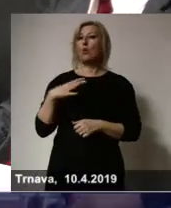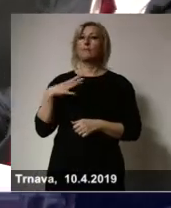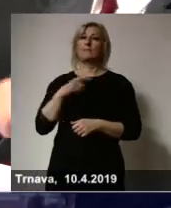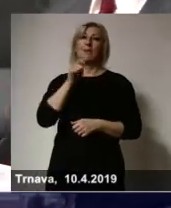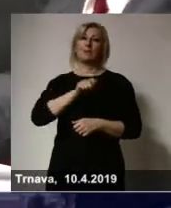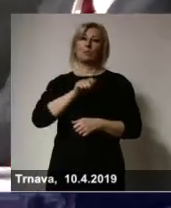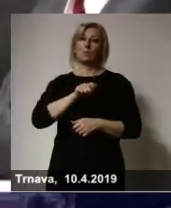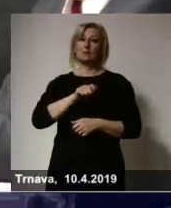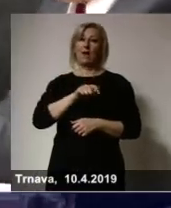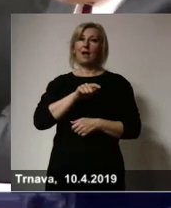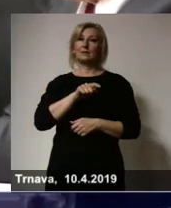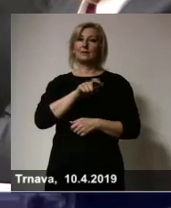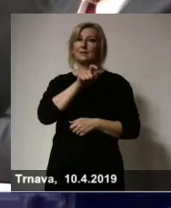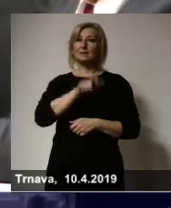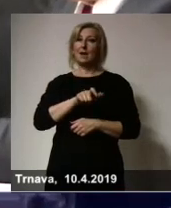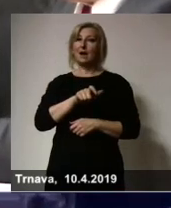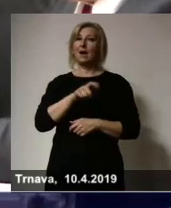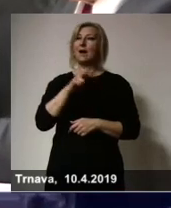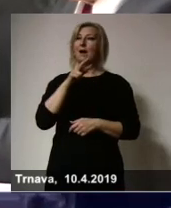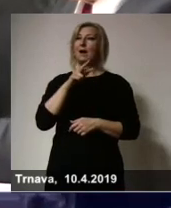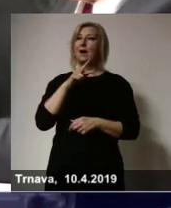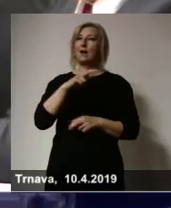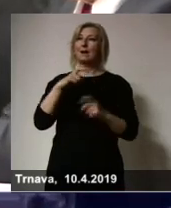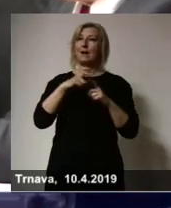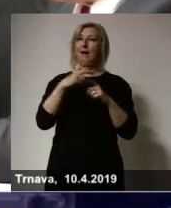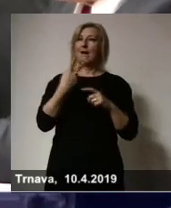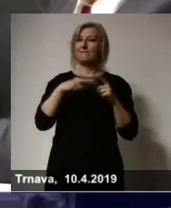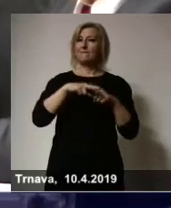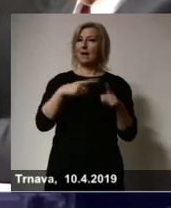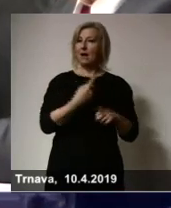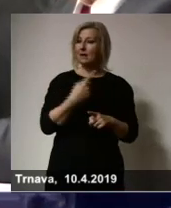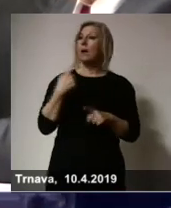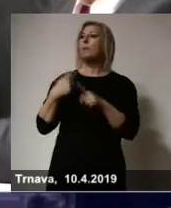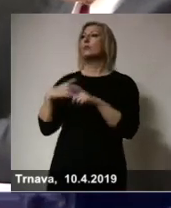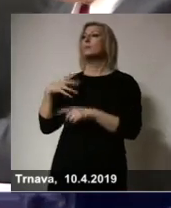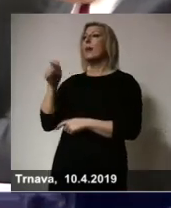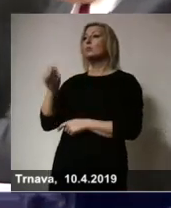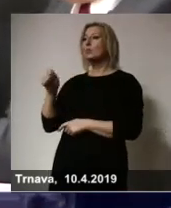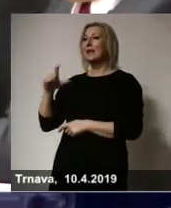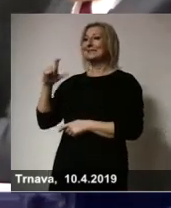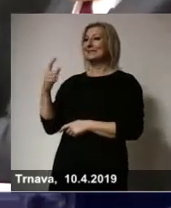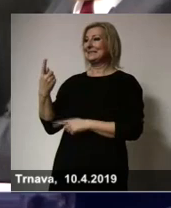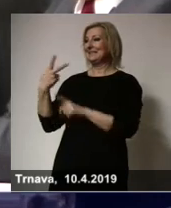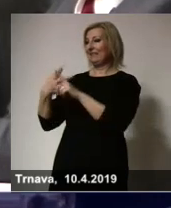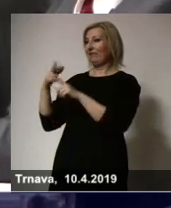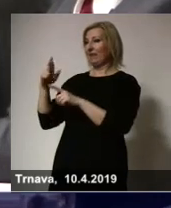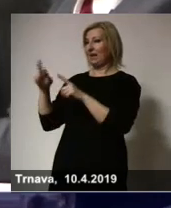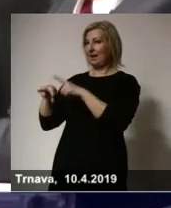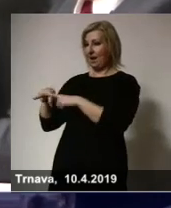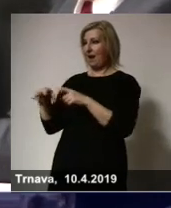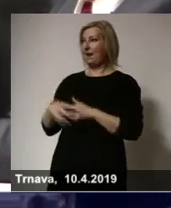poslankyňa Hervaj a pán poslanec Cifra.